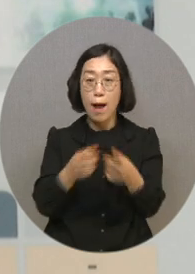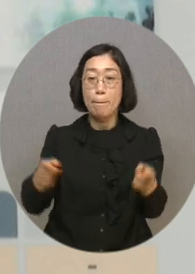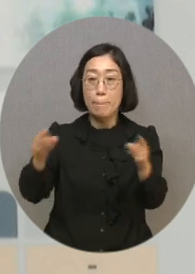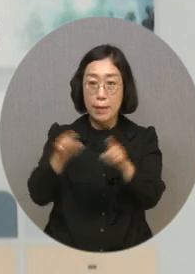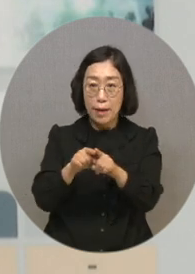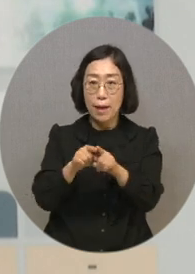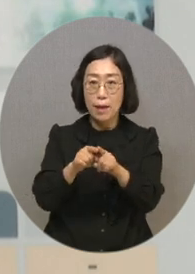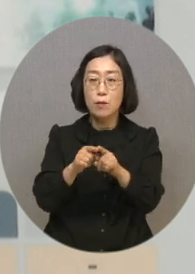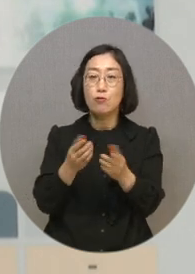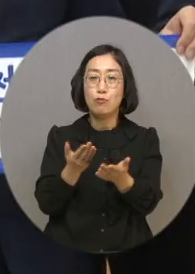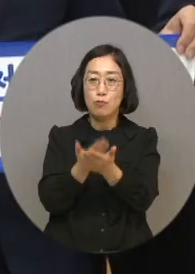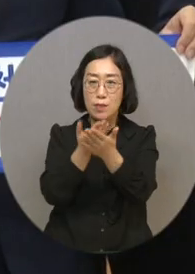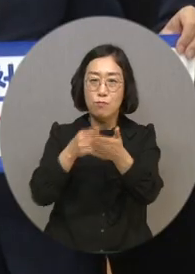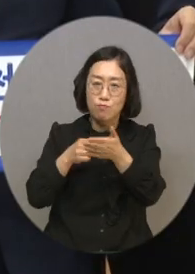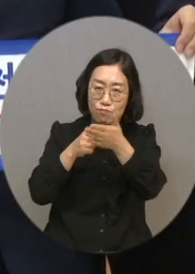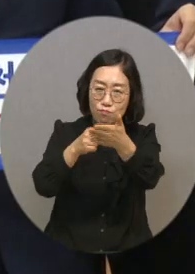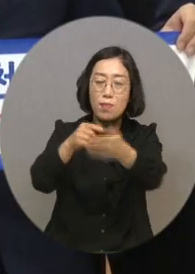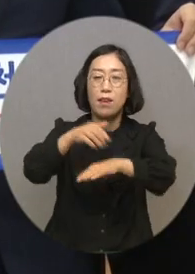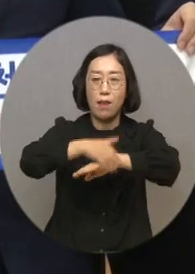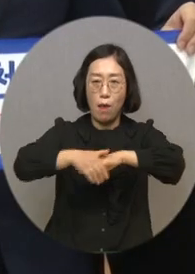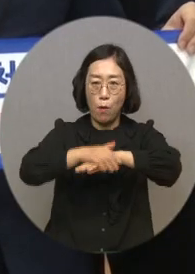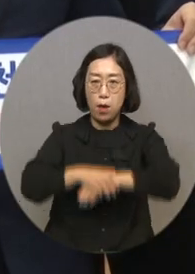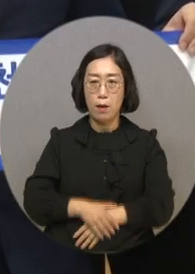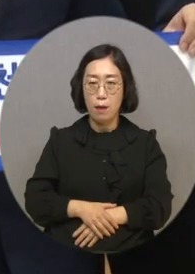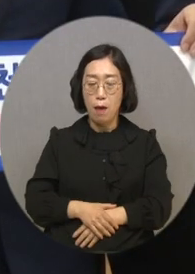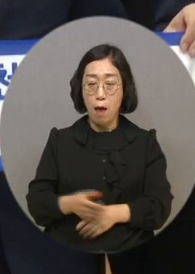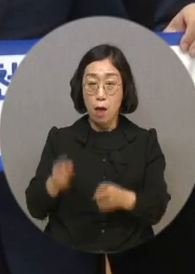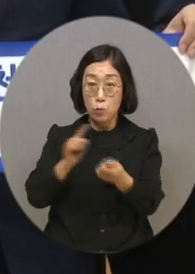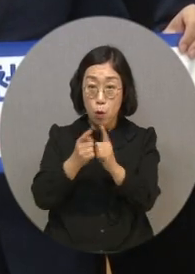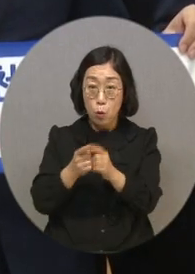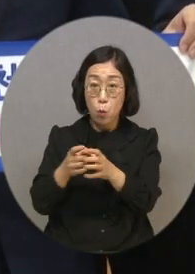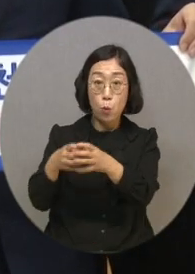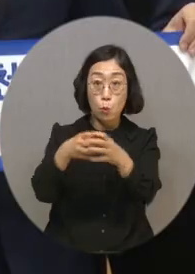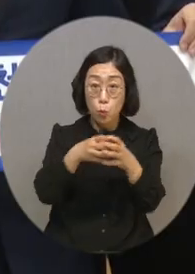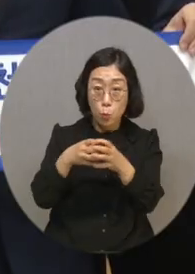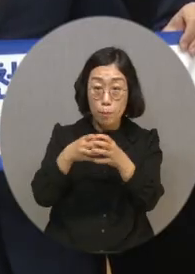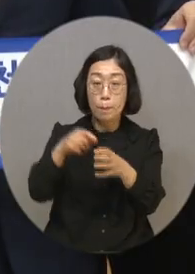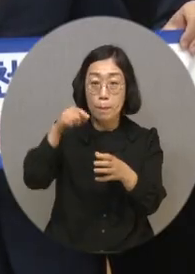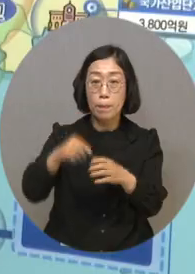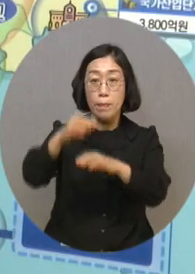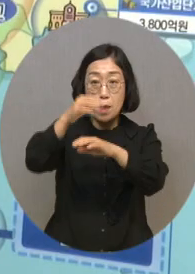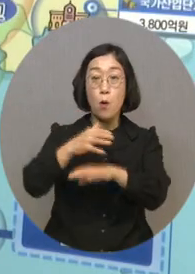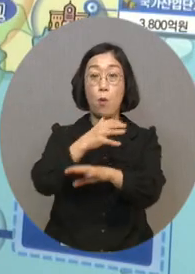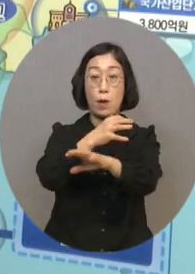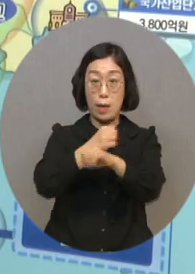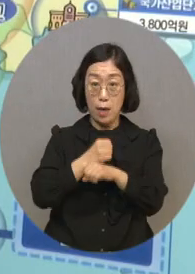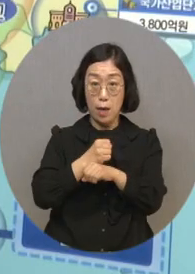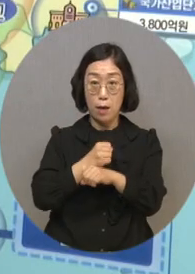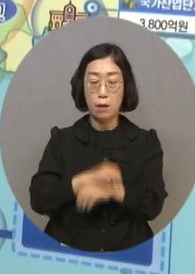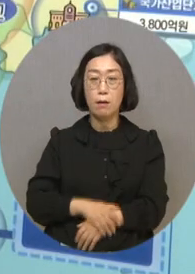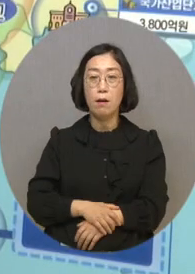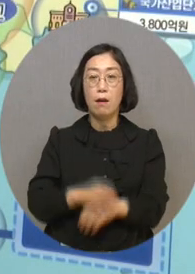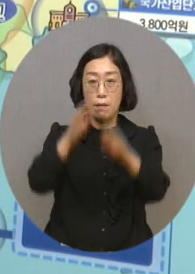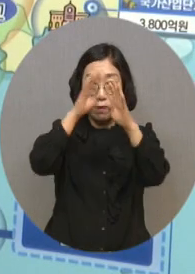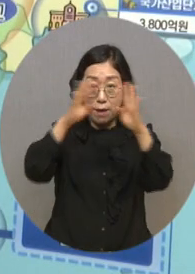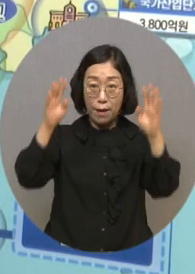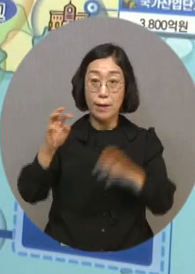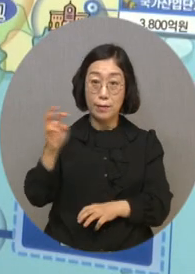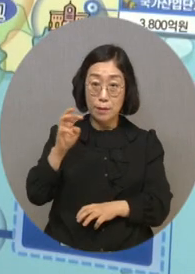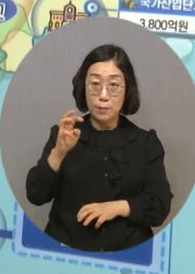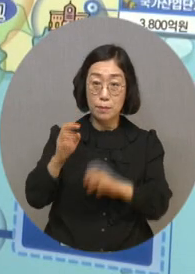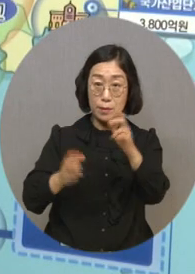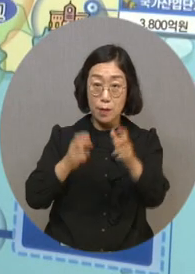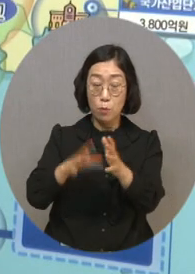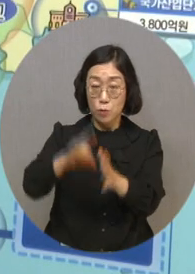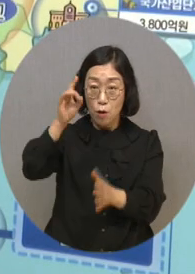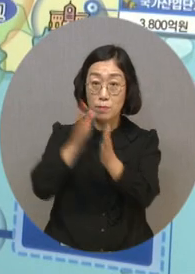추진하기로 했습니다. 지산학연 협업 체계를 견고히 다진 이번 협약이 그루컬 대학 30 시동을 거는 신호탄이